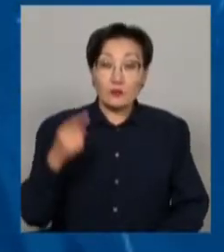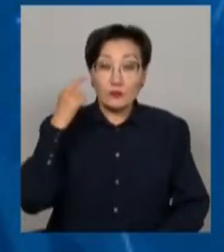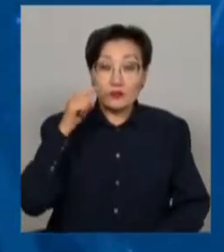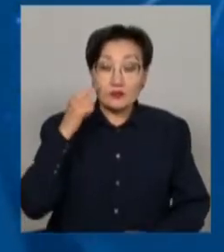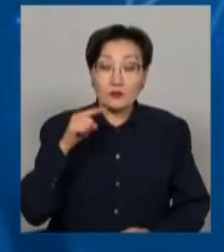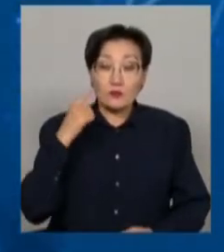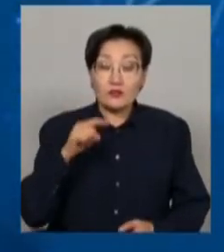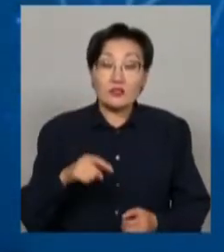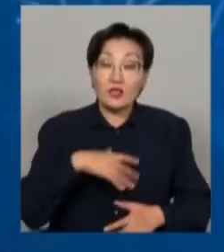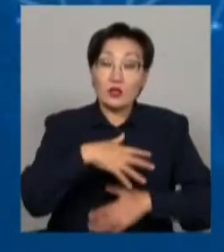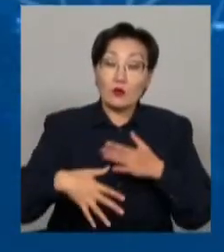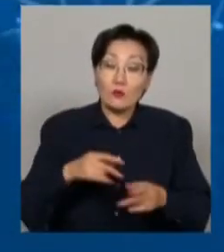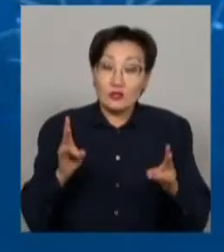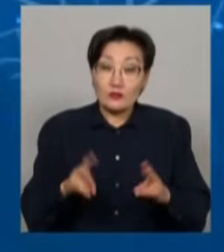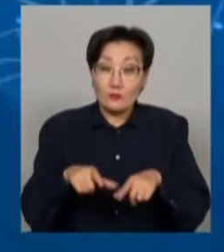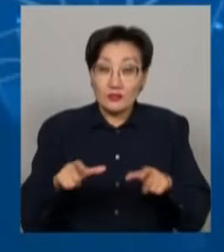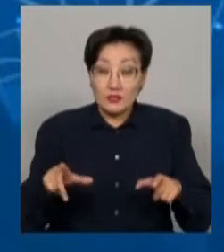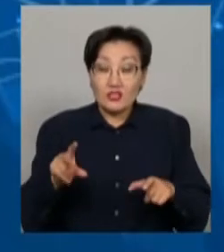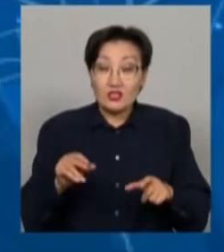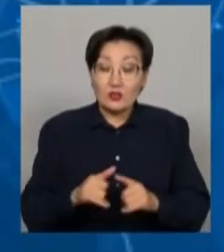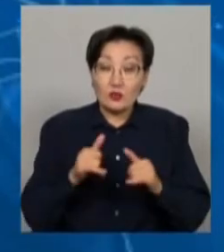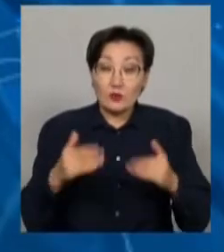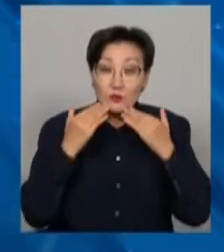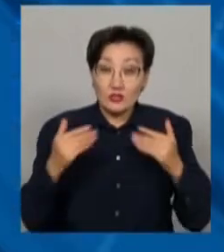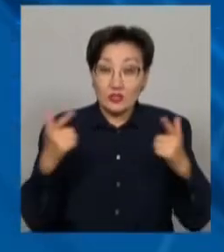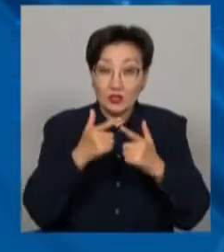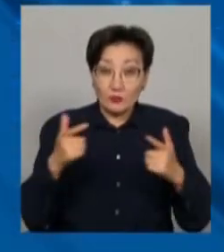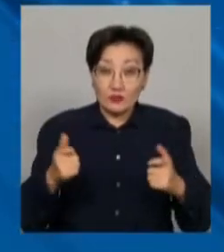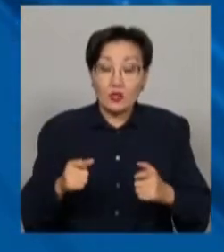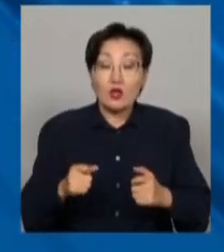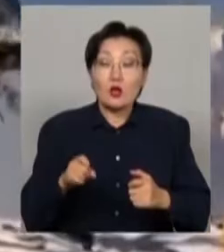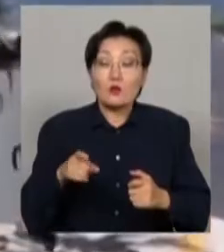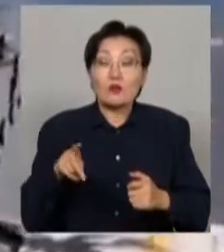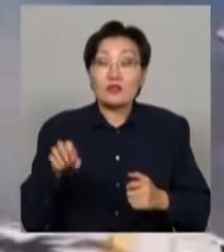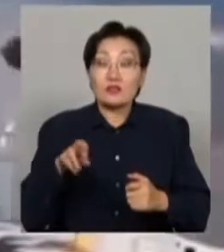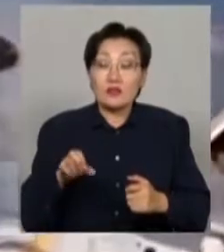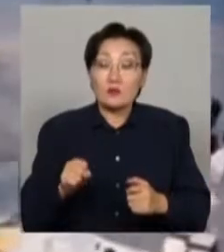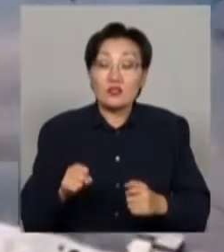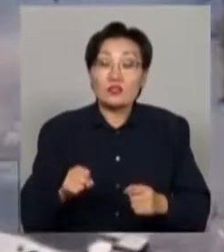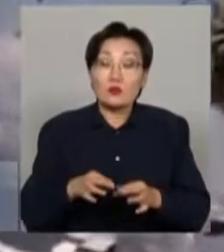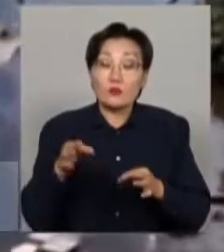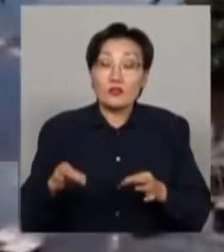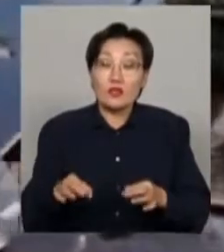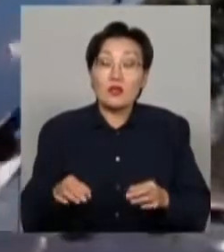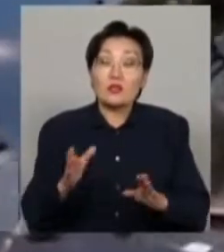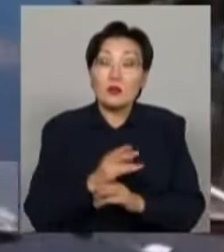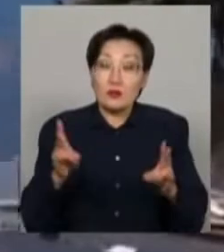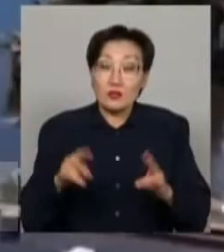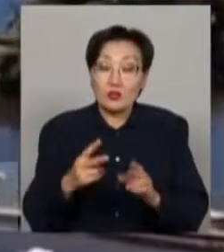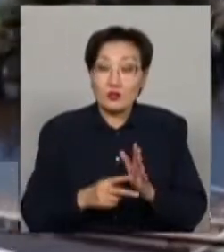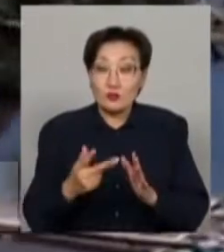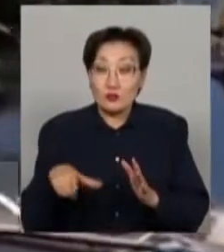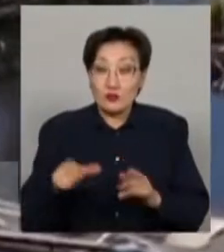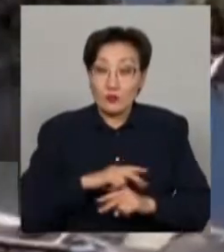АКШ-та ен дауылынан зардап шеккендер саны артуда. Соңғы мәліметтерге сүйенсек, Флорида штатында табиғат апатынан 73 адам көз жұмды.